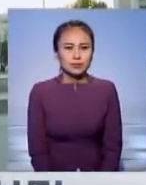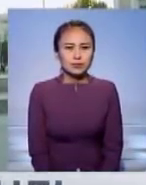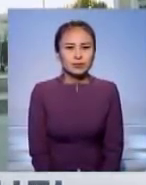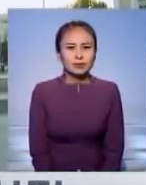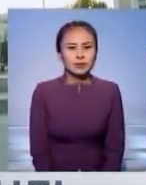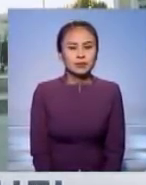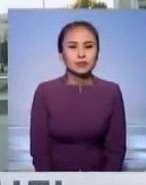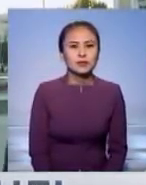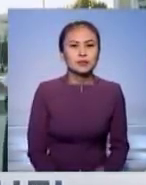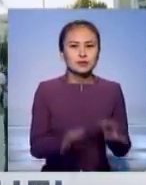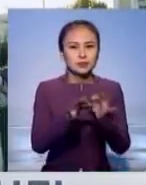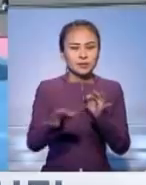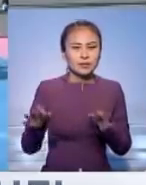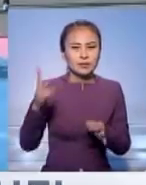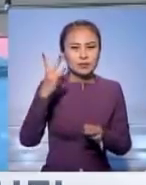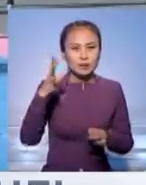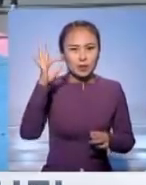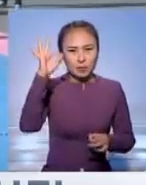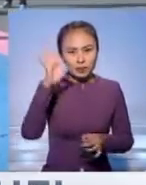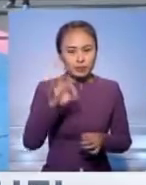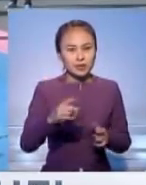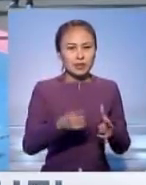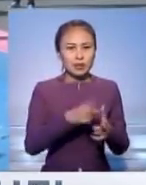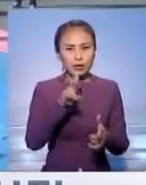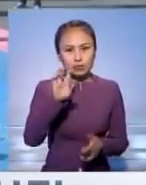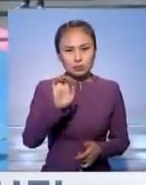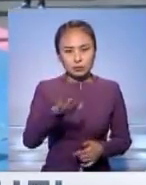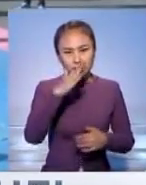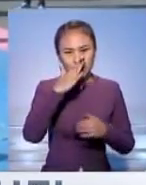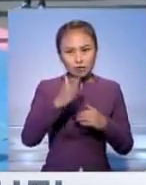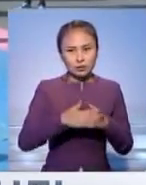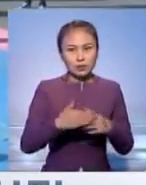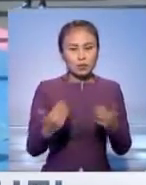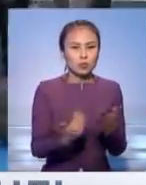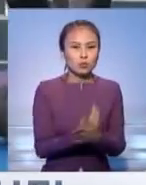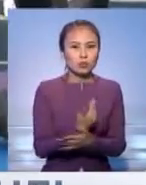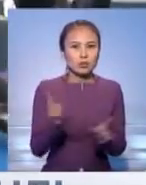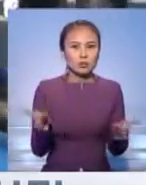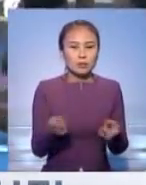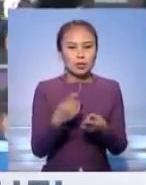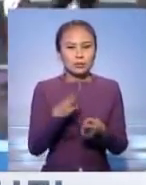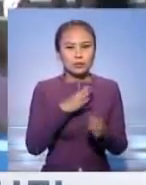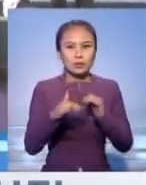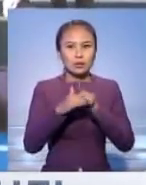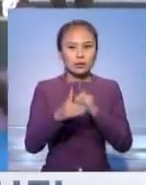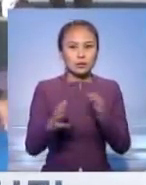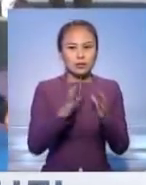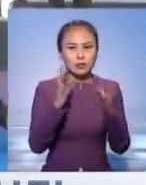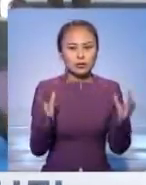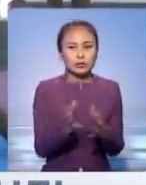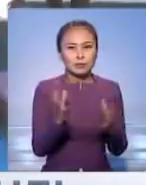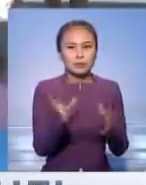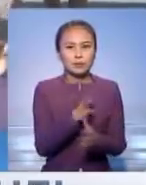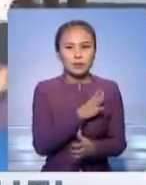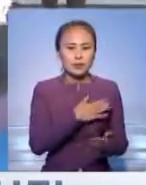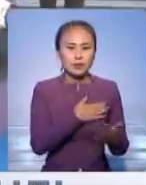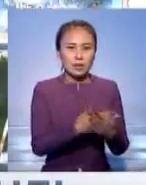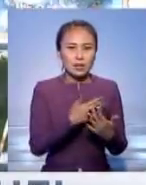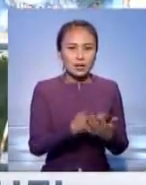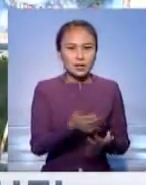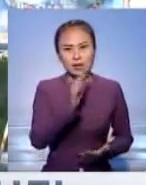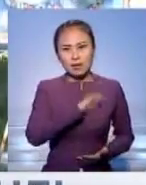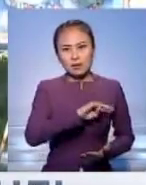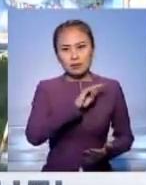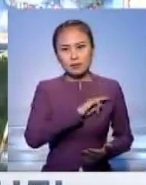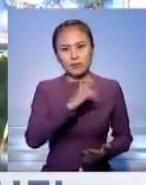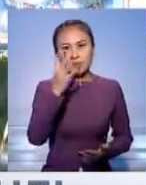Аймақ жұртының 25%-ын құрайтын 200 мыңға жуық жастарды оң арнаға бұрып, ел дамуына жұмылдыру мақсатында белсенді жұмыс істейтін өңірде